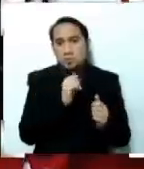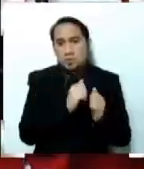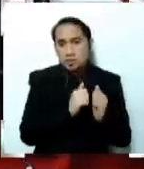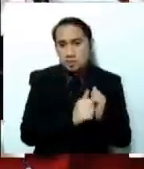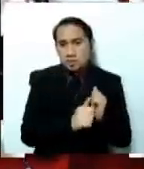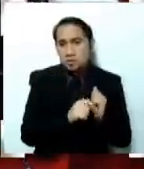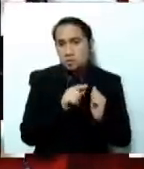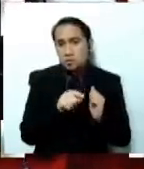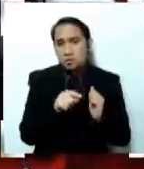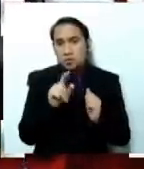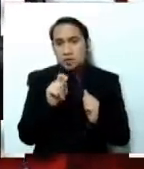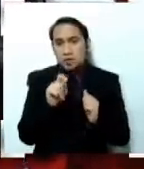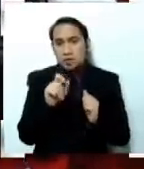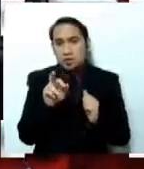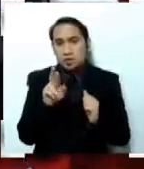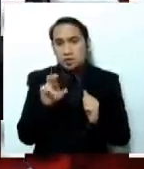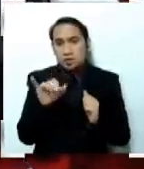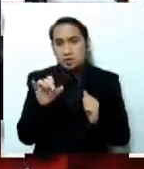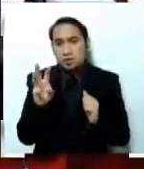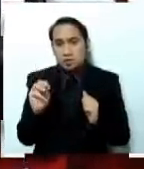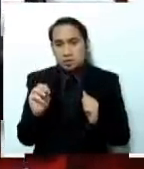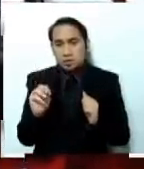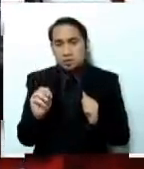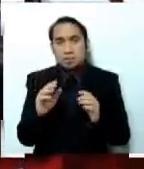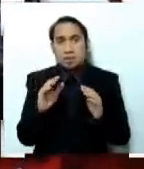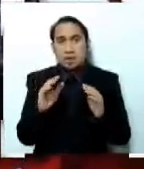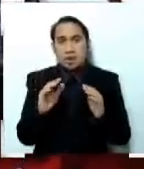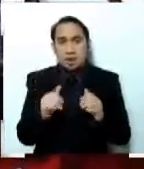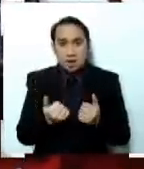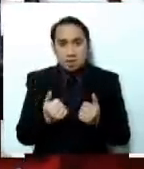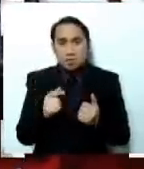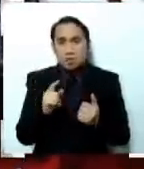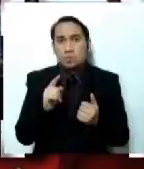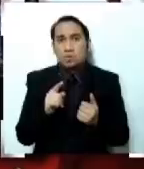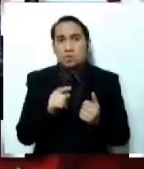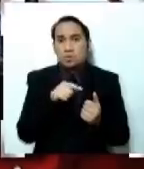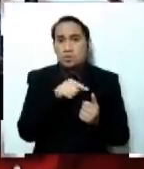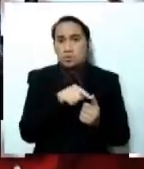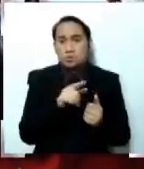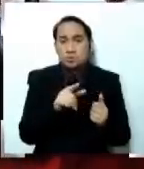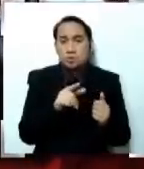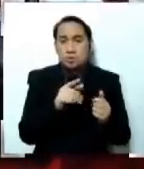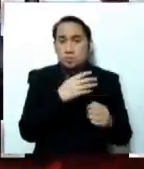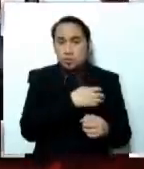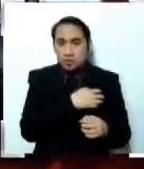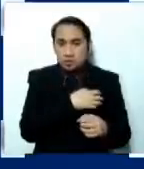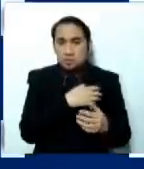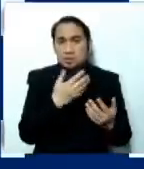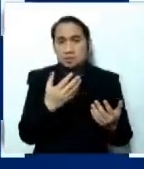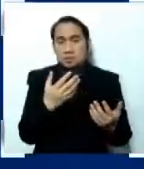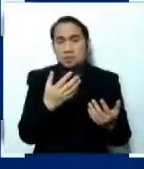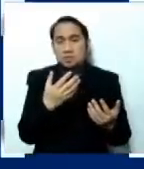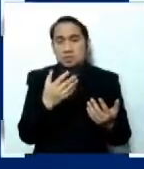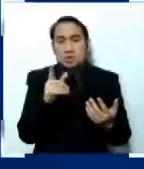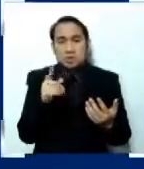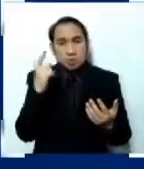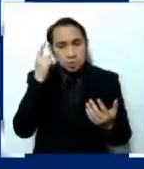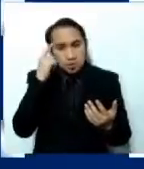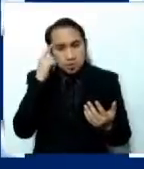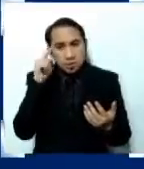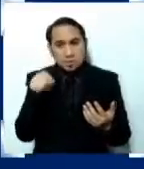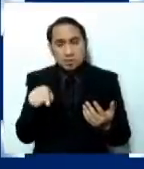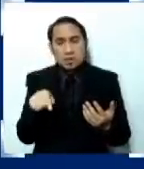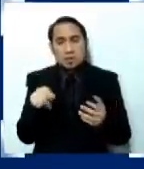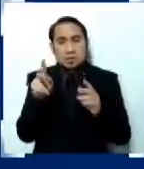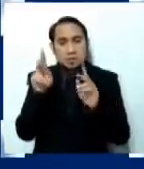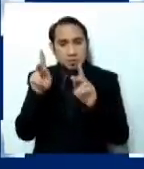Kabilang sa natalakay, paano mababasa ng tama ng isang law enforcer ang isip ng isang suspect? How does the